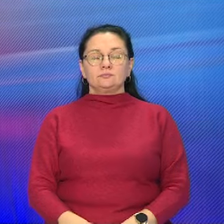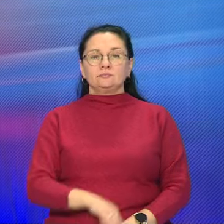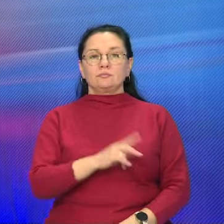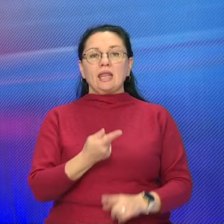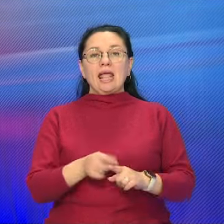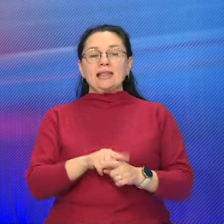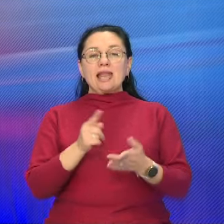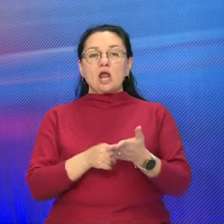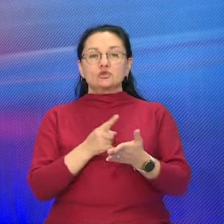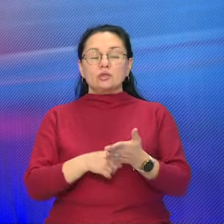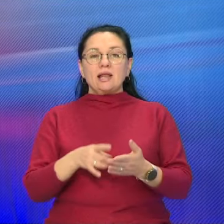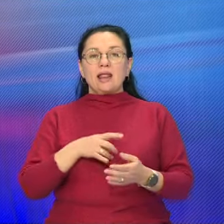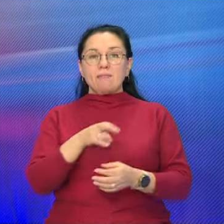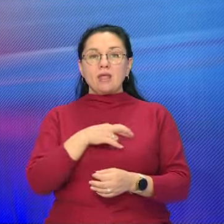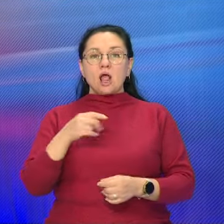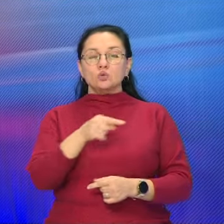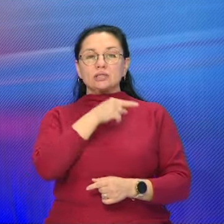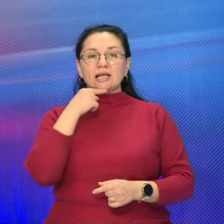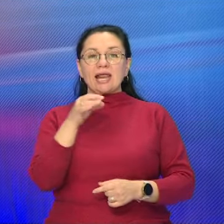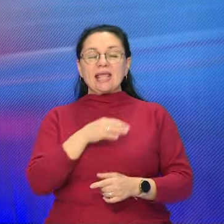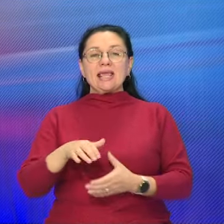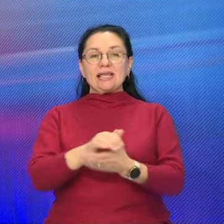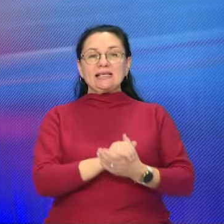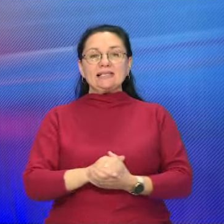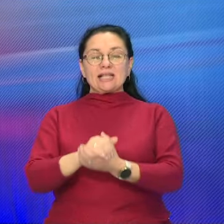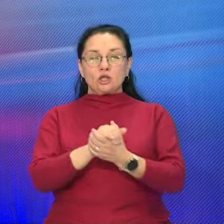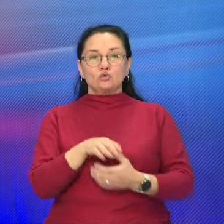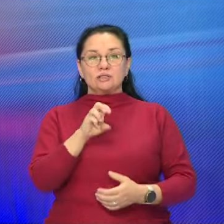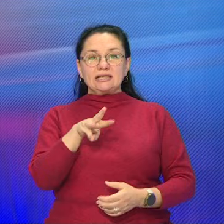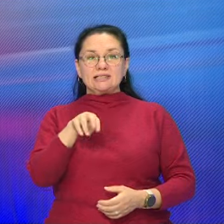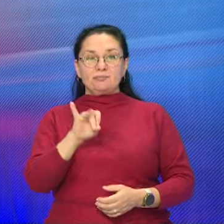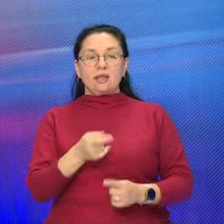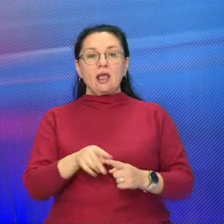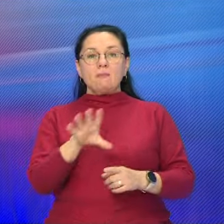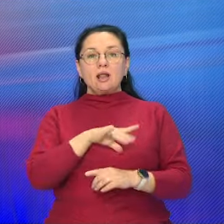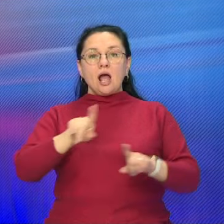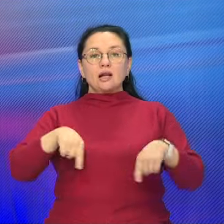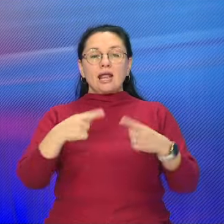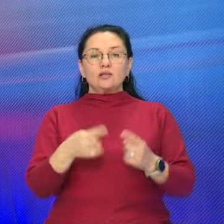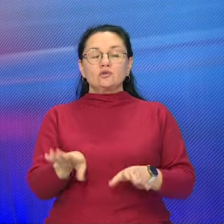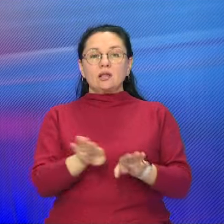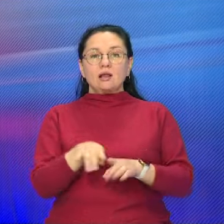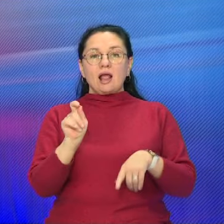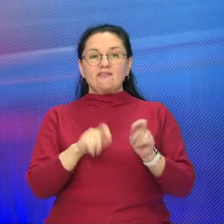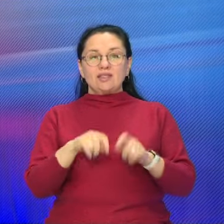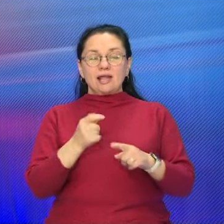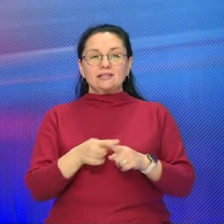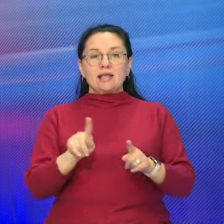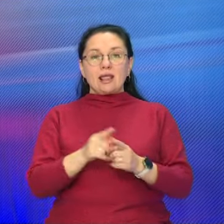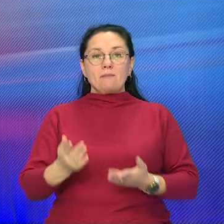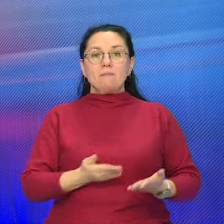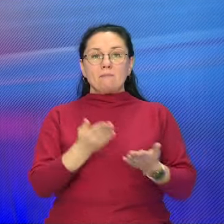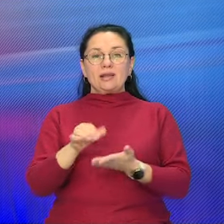Для журналістаў беларускіх, расійскіх і саюзных сродкаў масавай інфармацыі была арганізавана прэс-канферэнцыя з